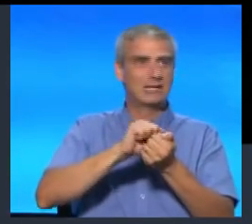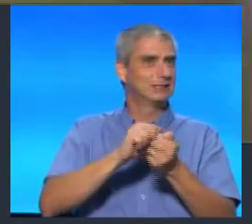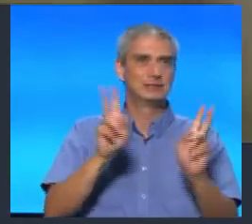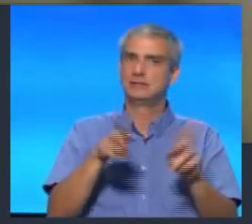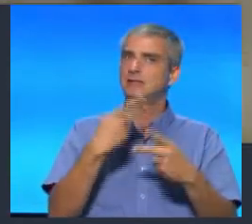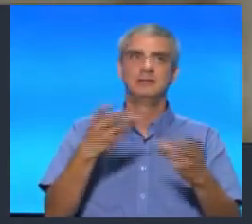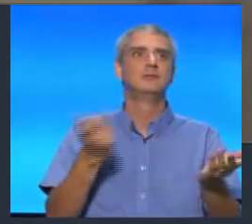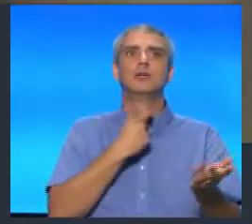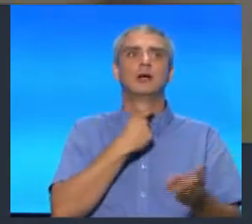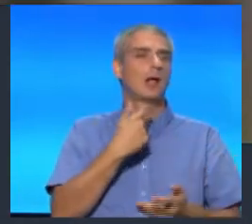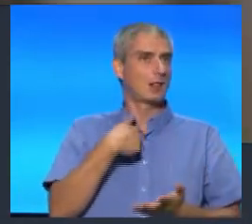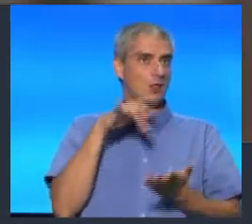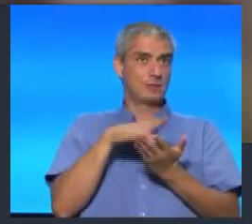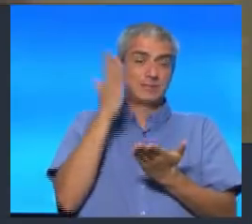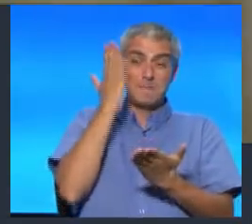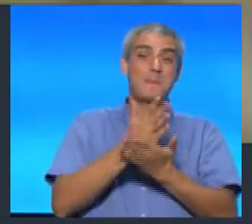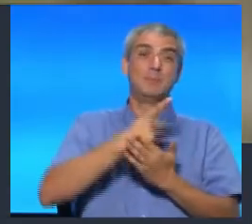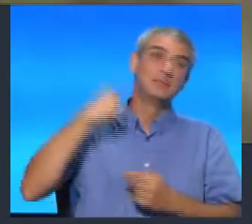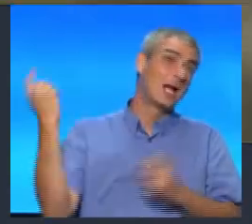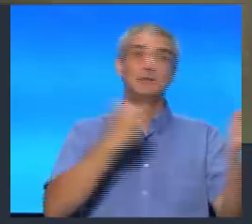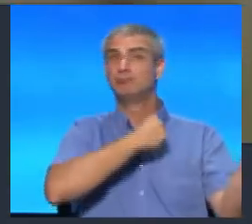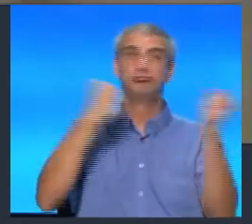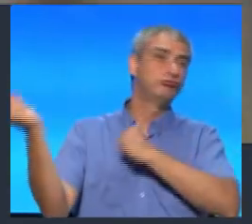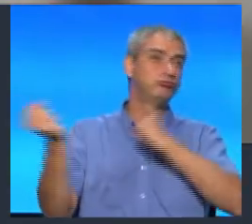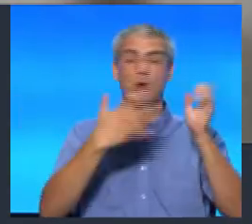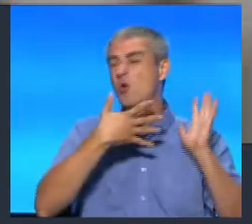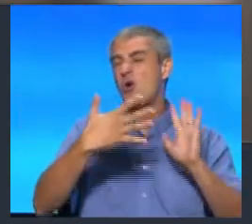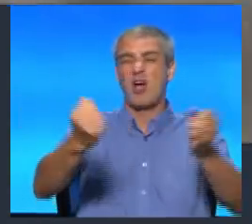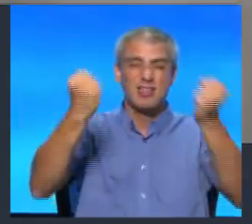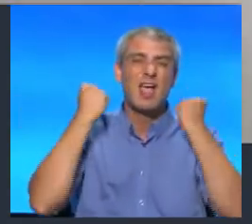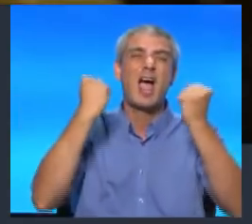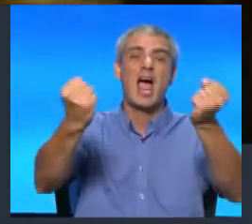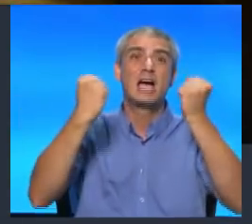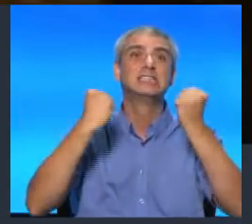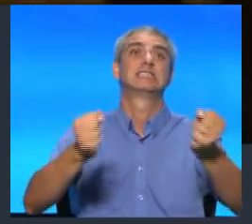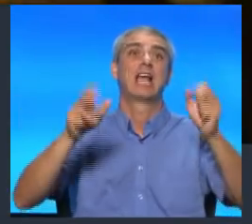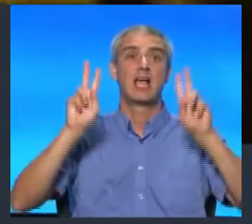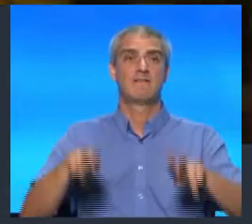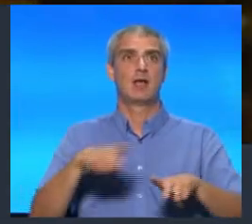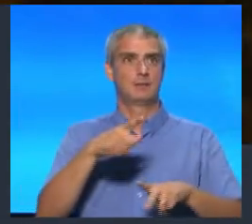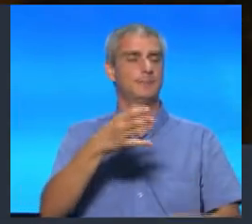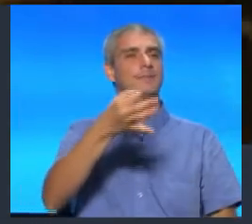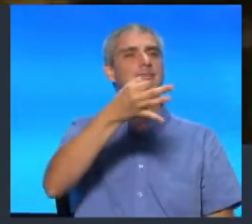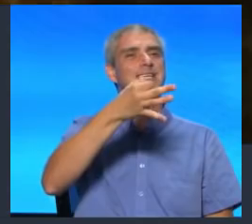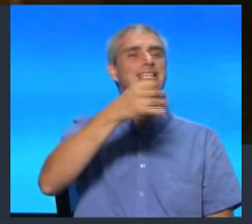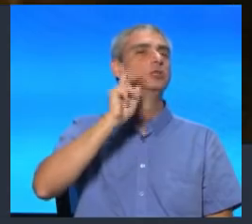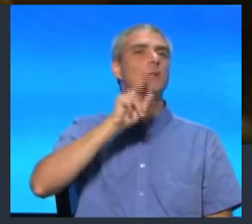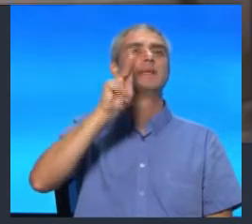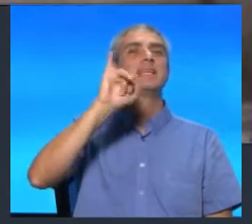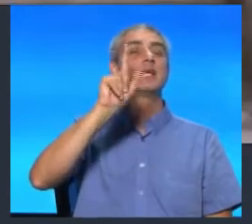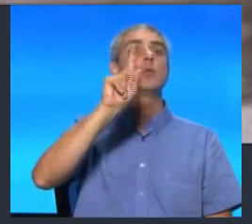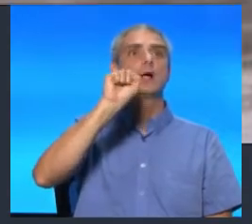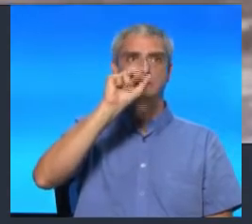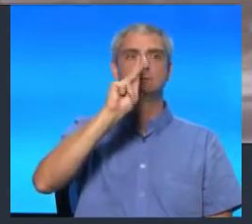לחמוק. אנחנו בעין הסערה, הרוחות פה עזות מאוד. קי ווסט שספגה הבוקר את הסופה יכולה לתת